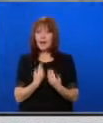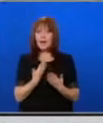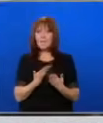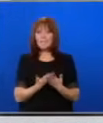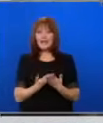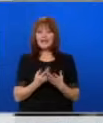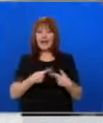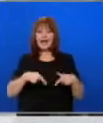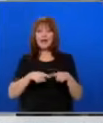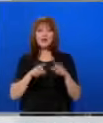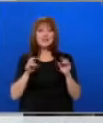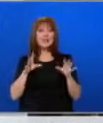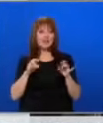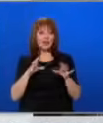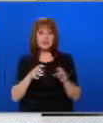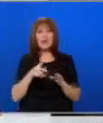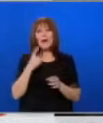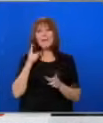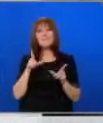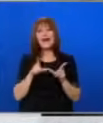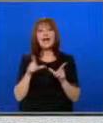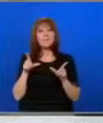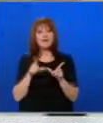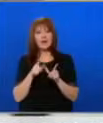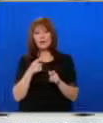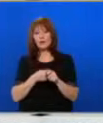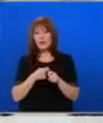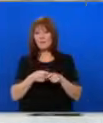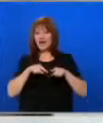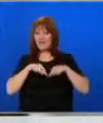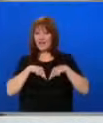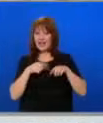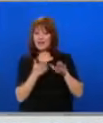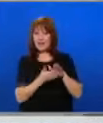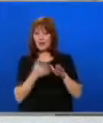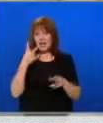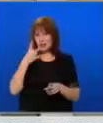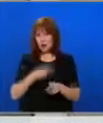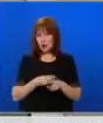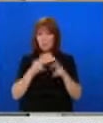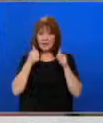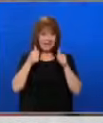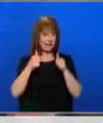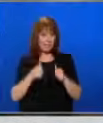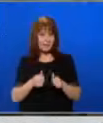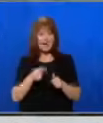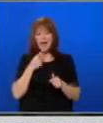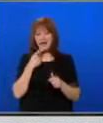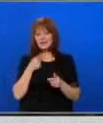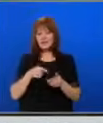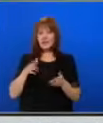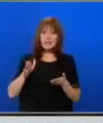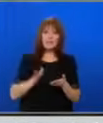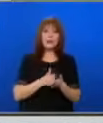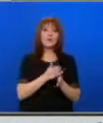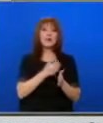район Средец в флашмоб на Изправи се БГ Майя Манолова, която заведе дело за прекратяване на рязването на паметника, каза, че днес е изтекал срока, в който